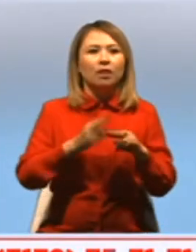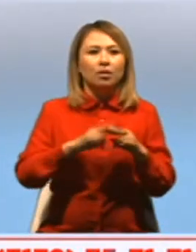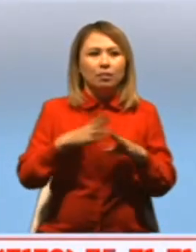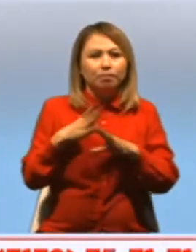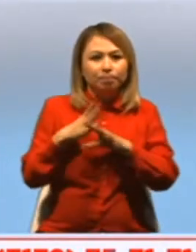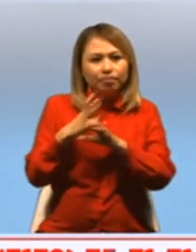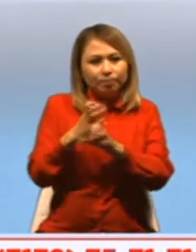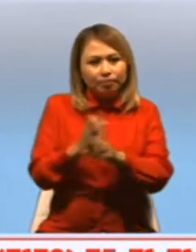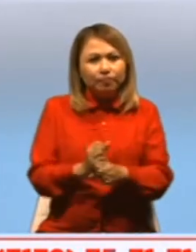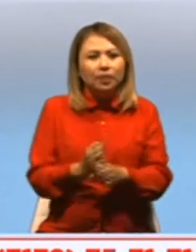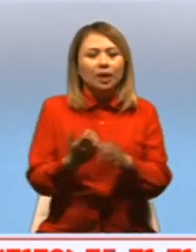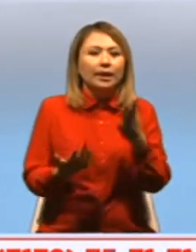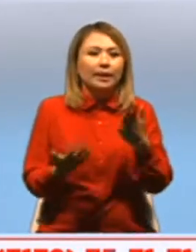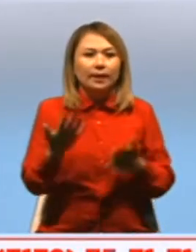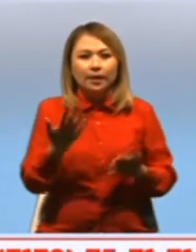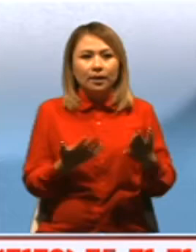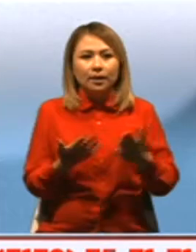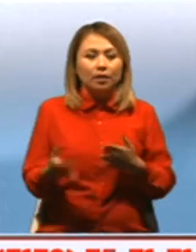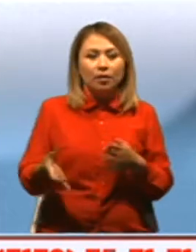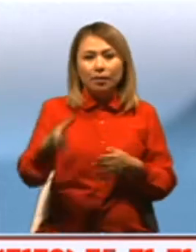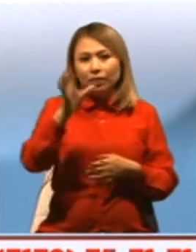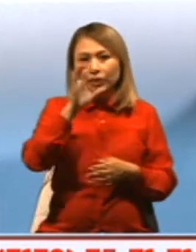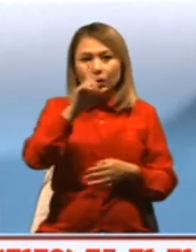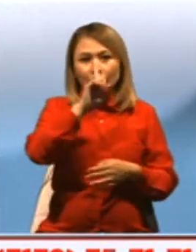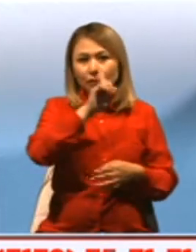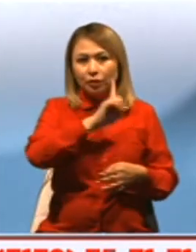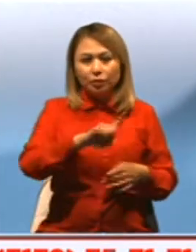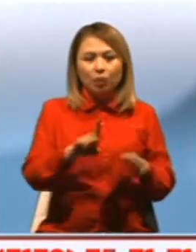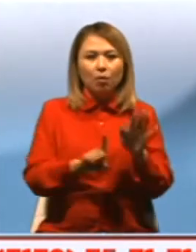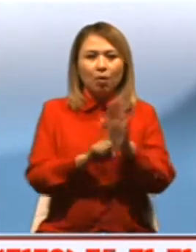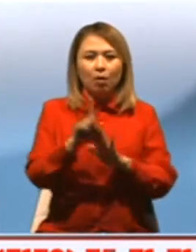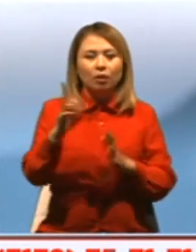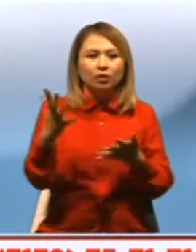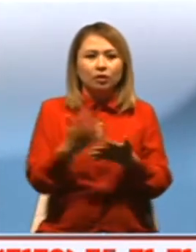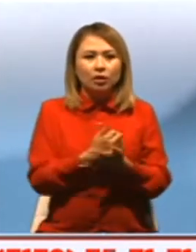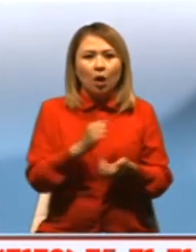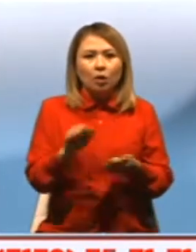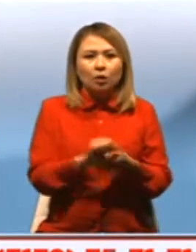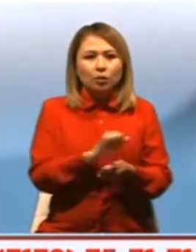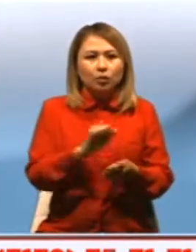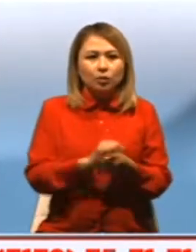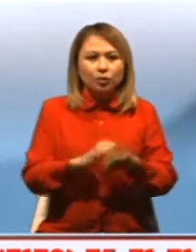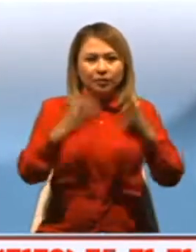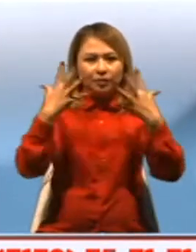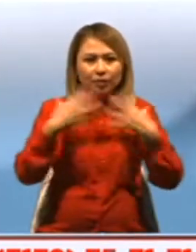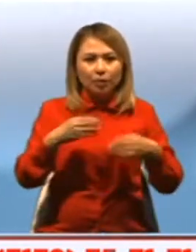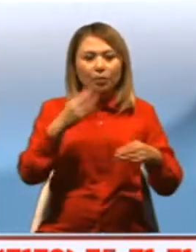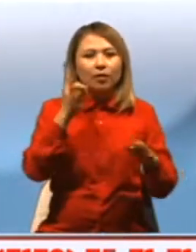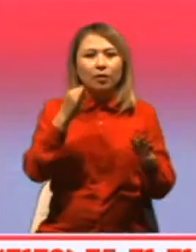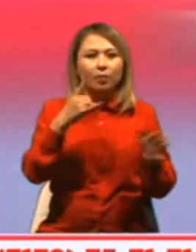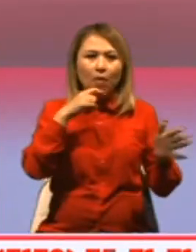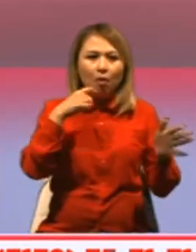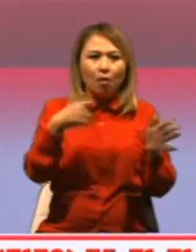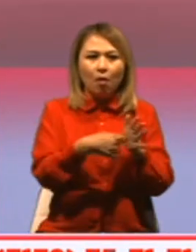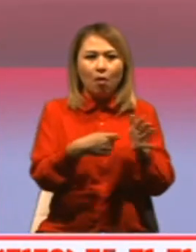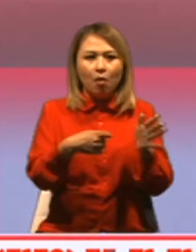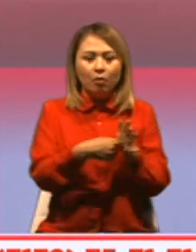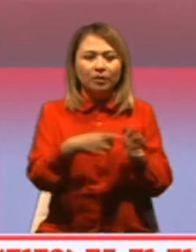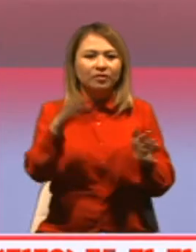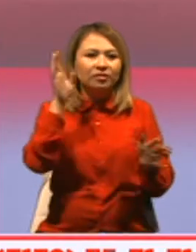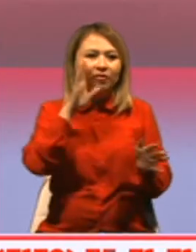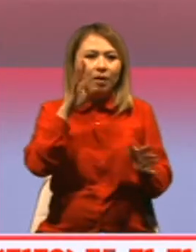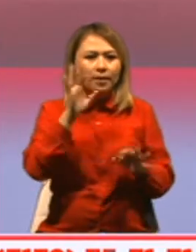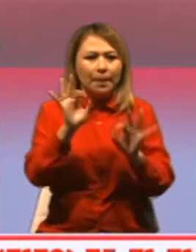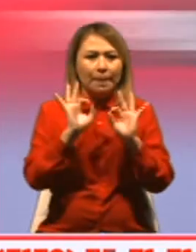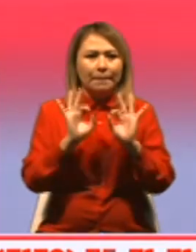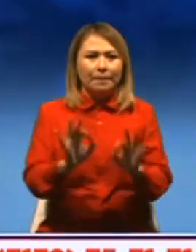азайтып отырады. Егер оның орнын толықтырмаса, сусыздануға алып келеді. Сондықтан балаңызға да уақытында су ішу маңызды. Су дене